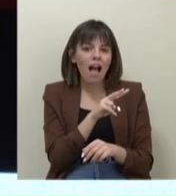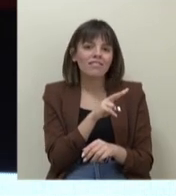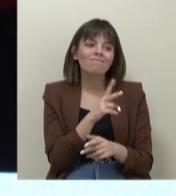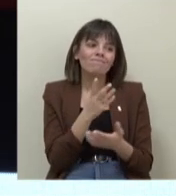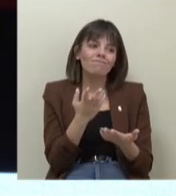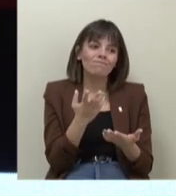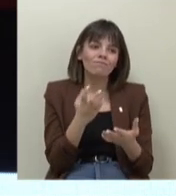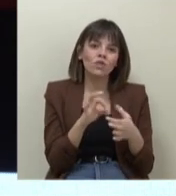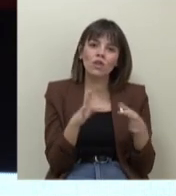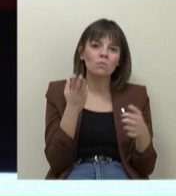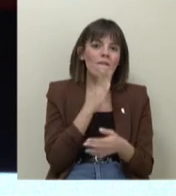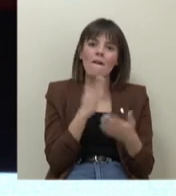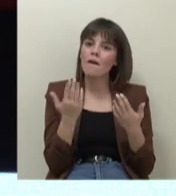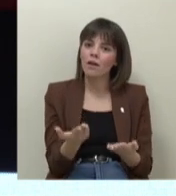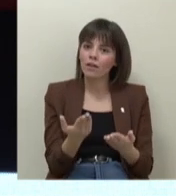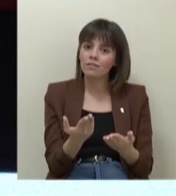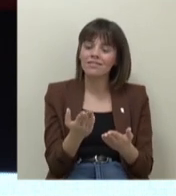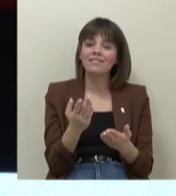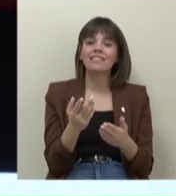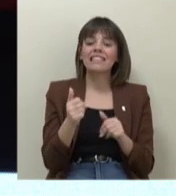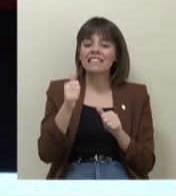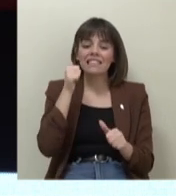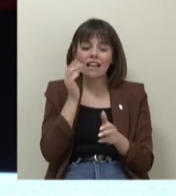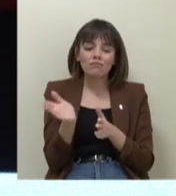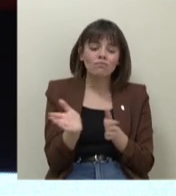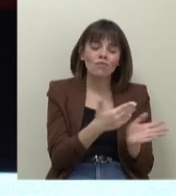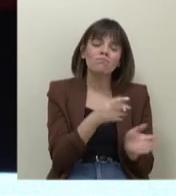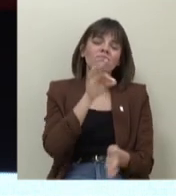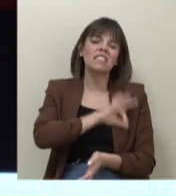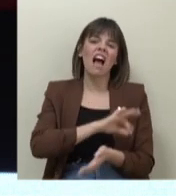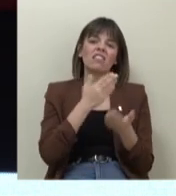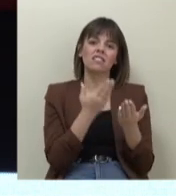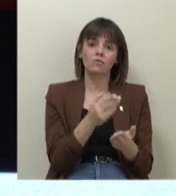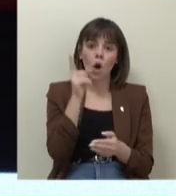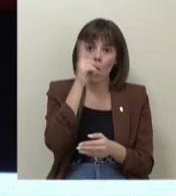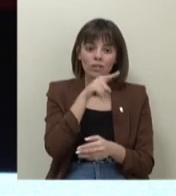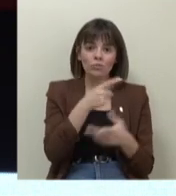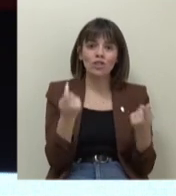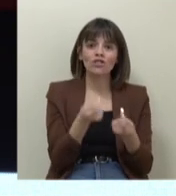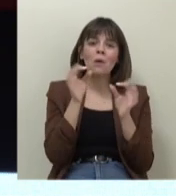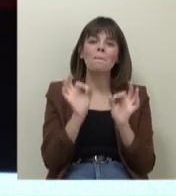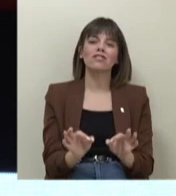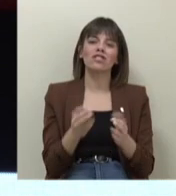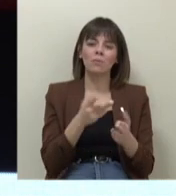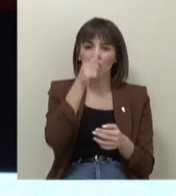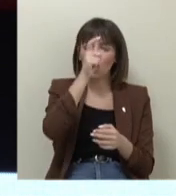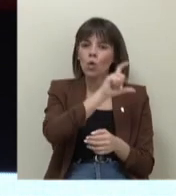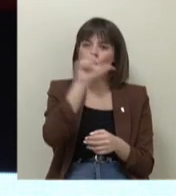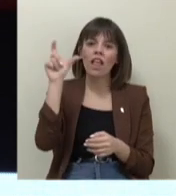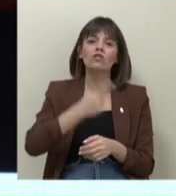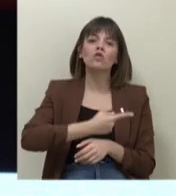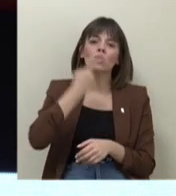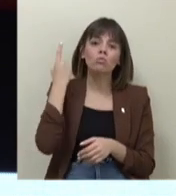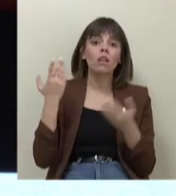bakın. Bir an önce nereden dönersek kârdır. Onun için bu işe başlamalıyız. Türkiye